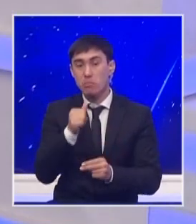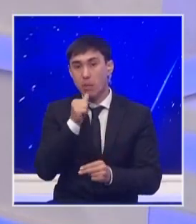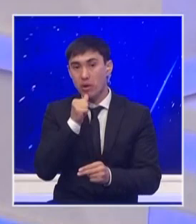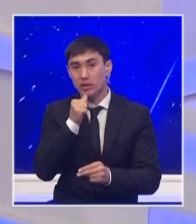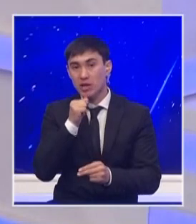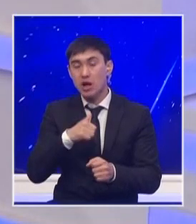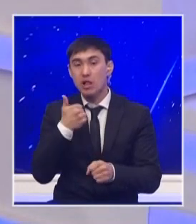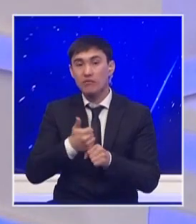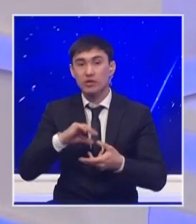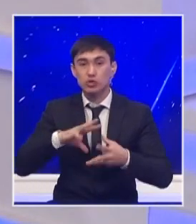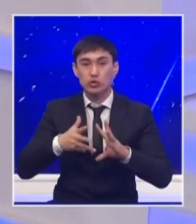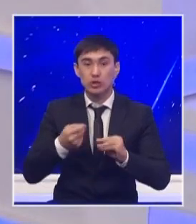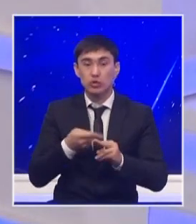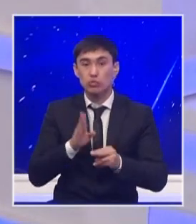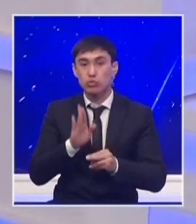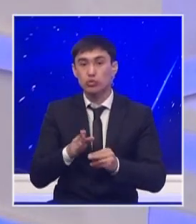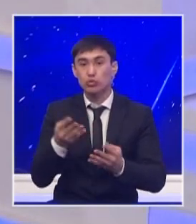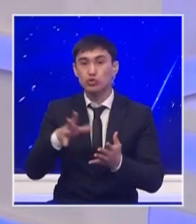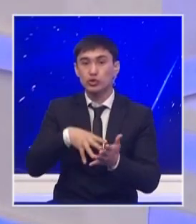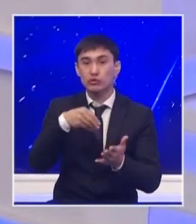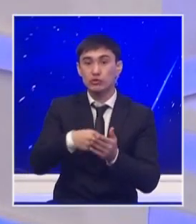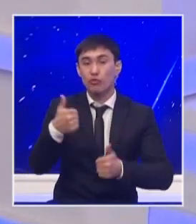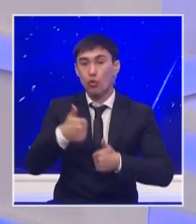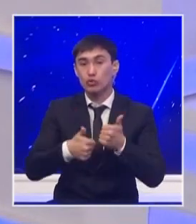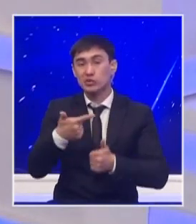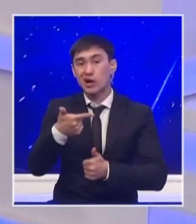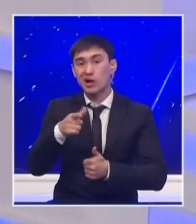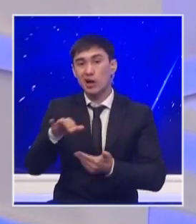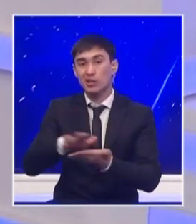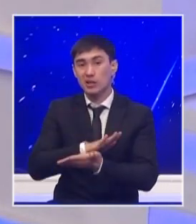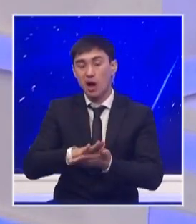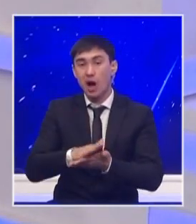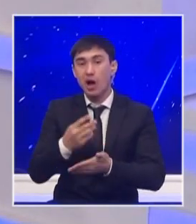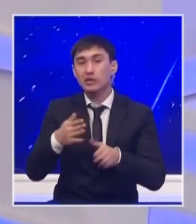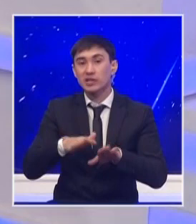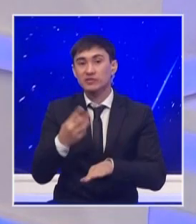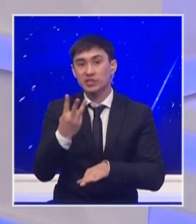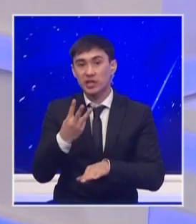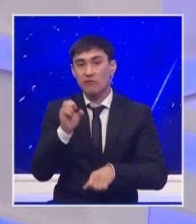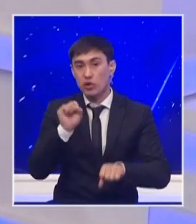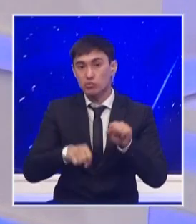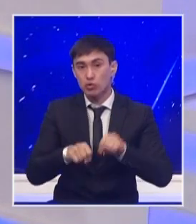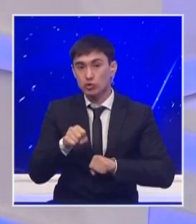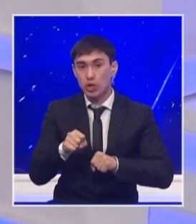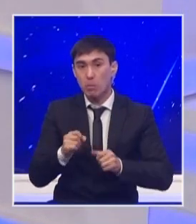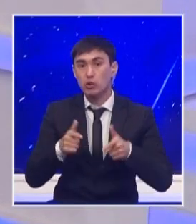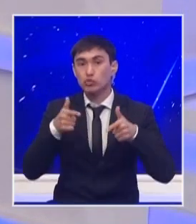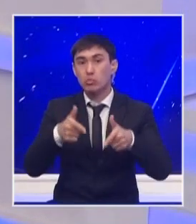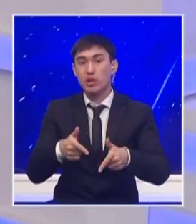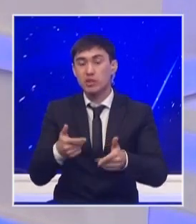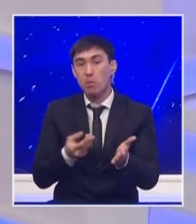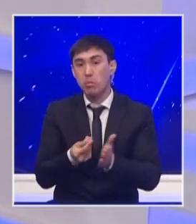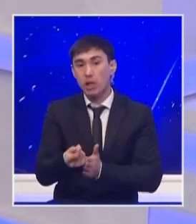попытки основные результаты которых будут учитываться в конкурсе на Гранты а оставшиеся три возможности для поступления